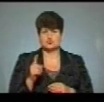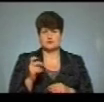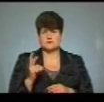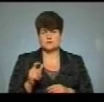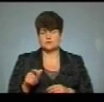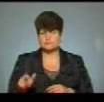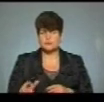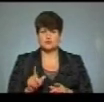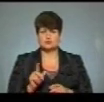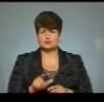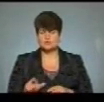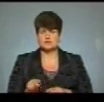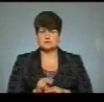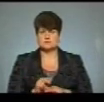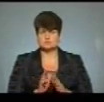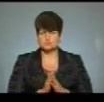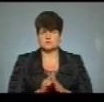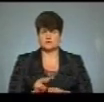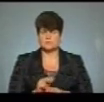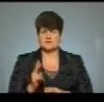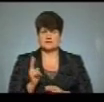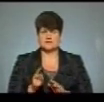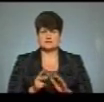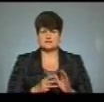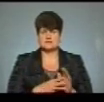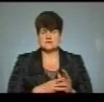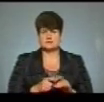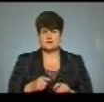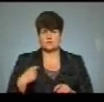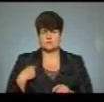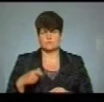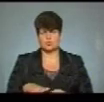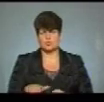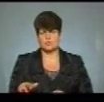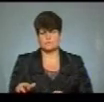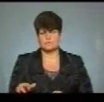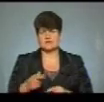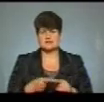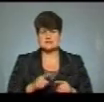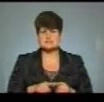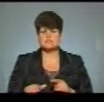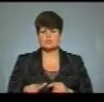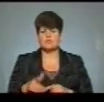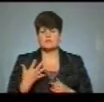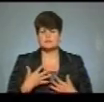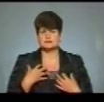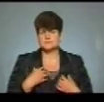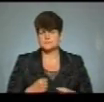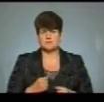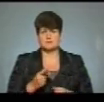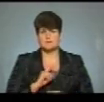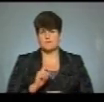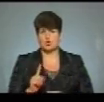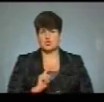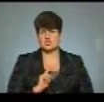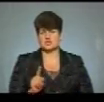Люди вимагали відремонтувати 38 кілометрів дороги від Смиківців до Гримайлова. Ця дорога нас вже достала, тому що ми проїжджаємо